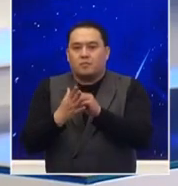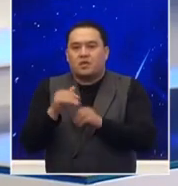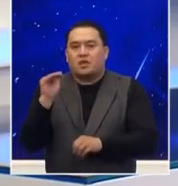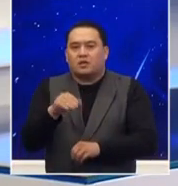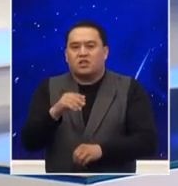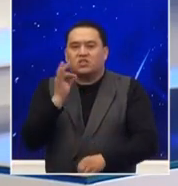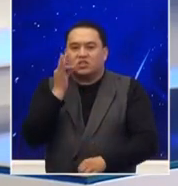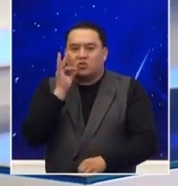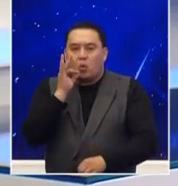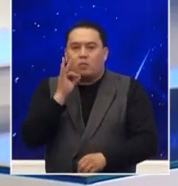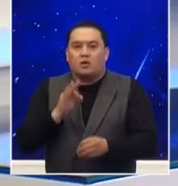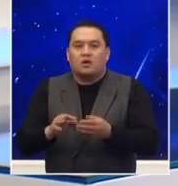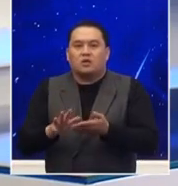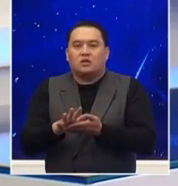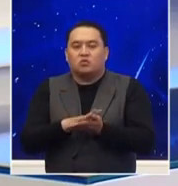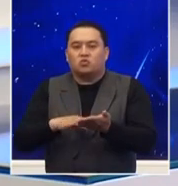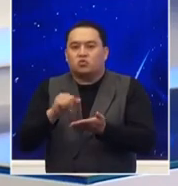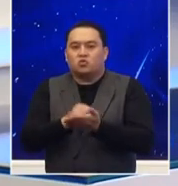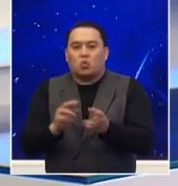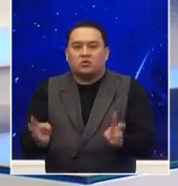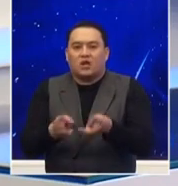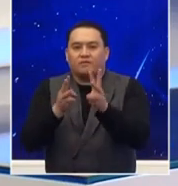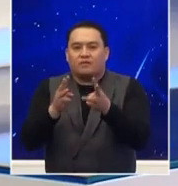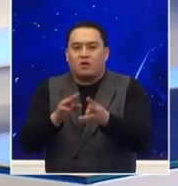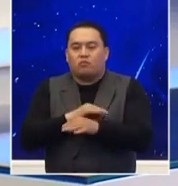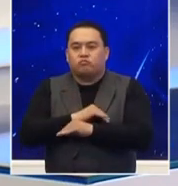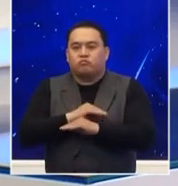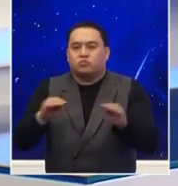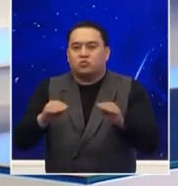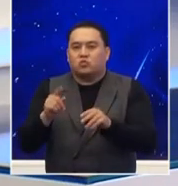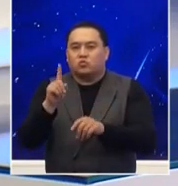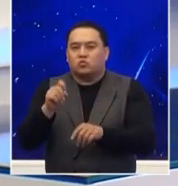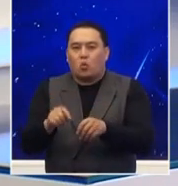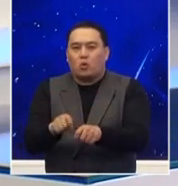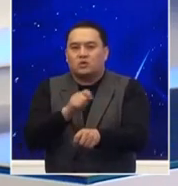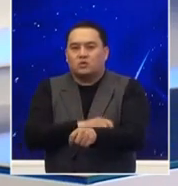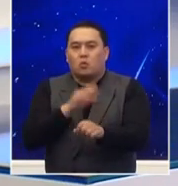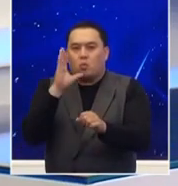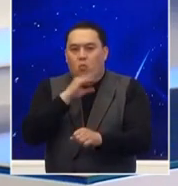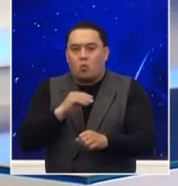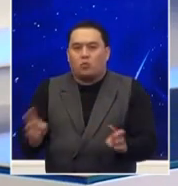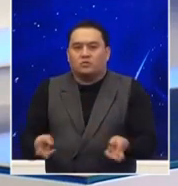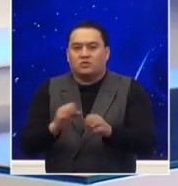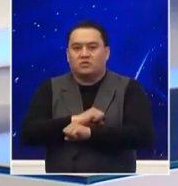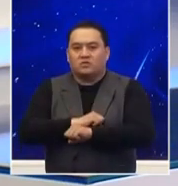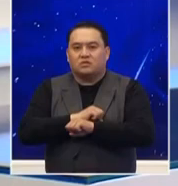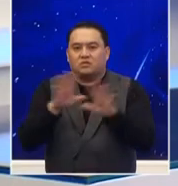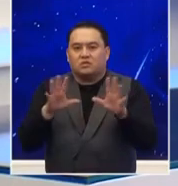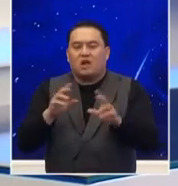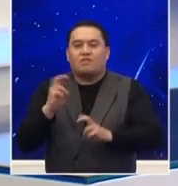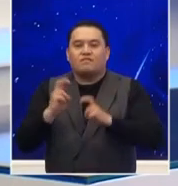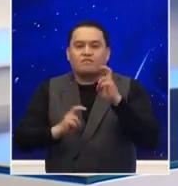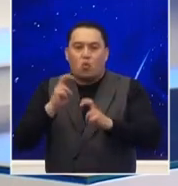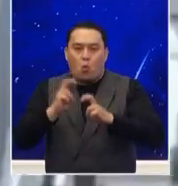Пятнадцать тонн семечек загорелись в Актюбинской области. Огонь распространился на 100 квадратных метров и мог спровоцировать взрыв на маслозаводе.